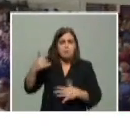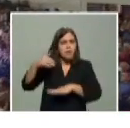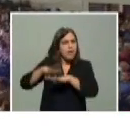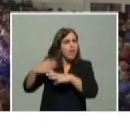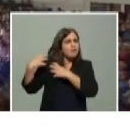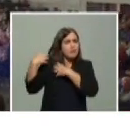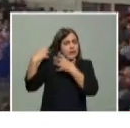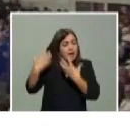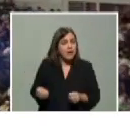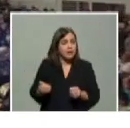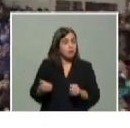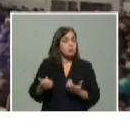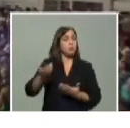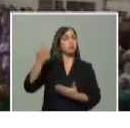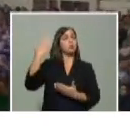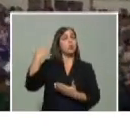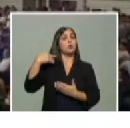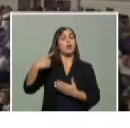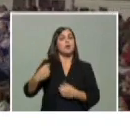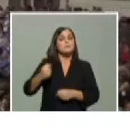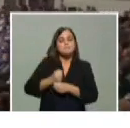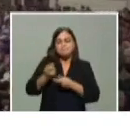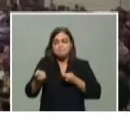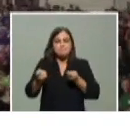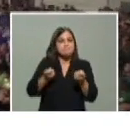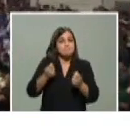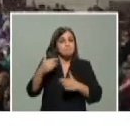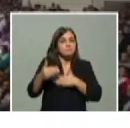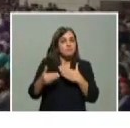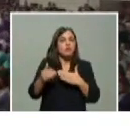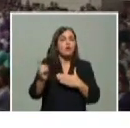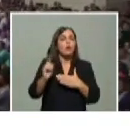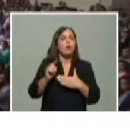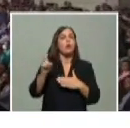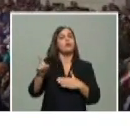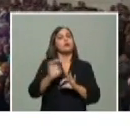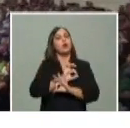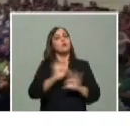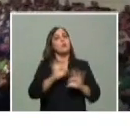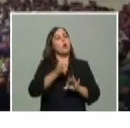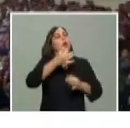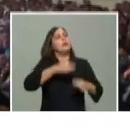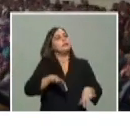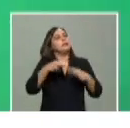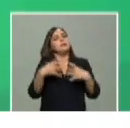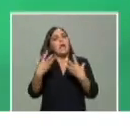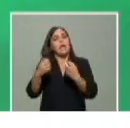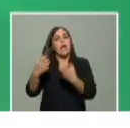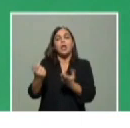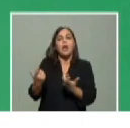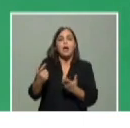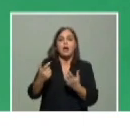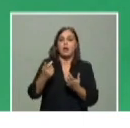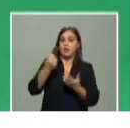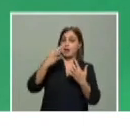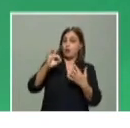έχει δίκιο, ή να το πω αλλιώς, αν τα πράγματα έχουν όπως τα είπε ο κύριος Ράμος, τότε, εν πάση περιπτώσει, παρά είναι διαβολική